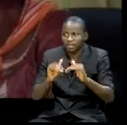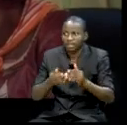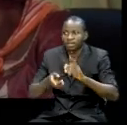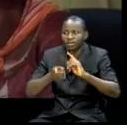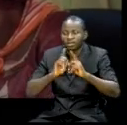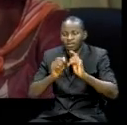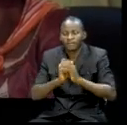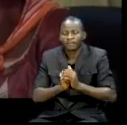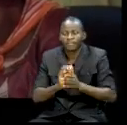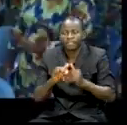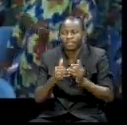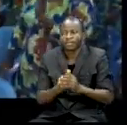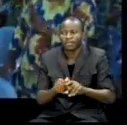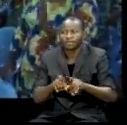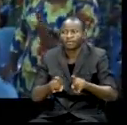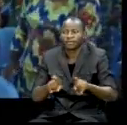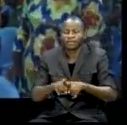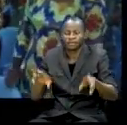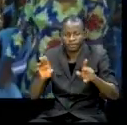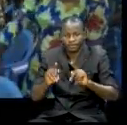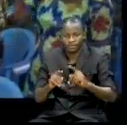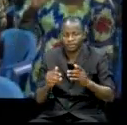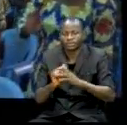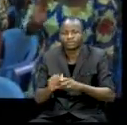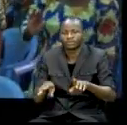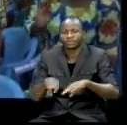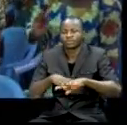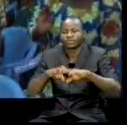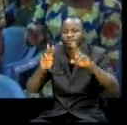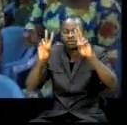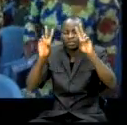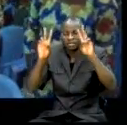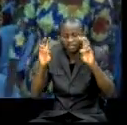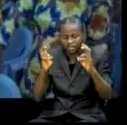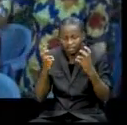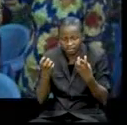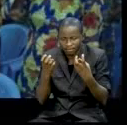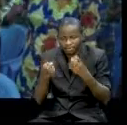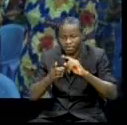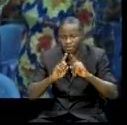les participantes sur les thèmes principaux.